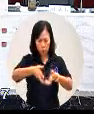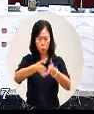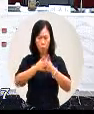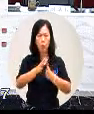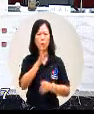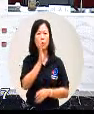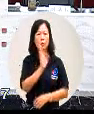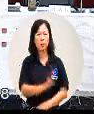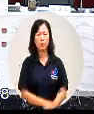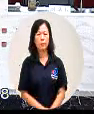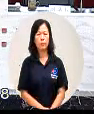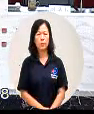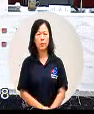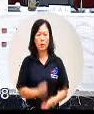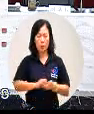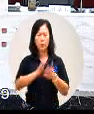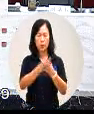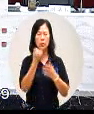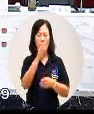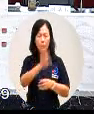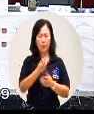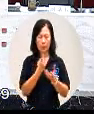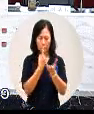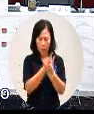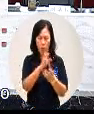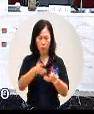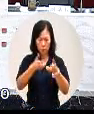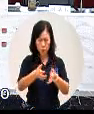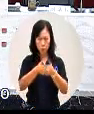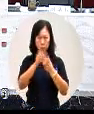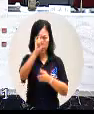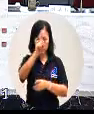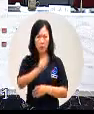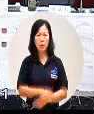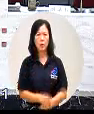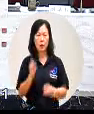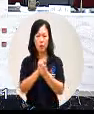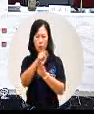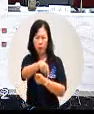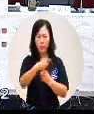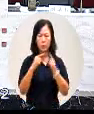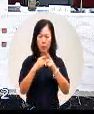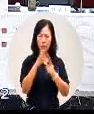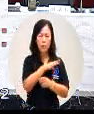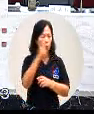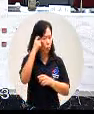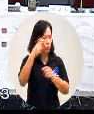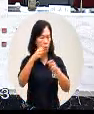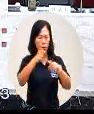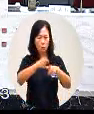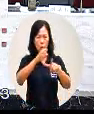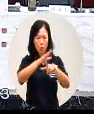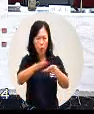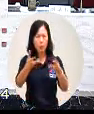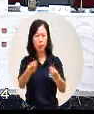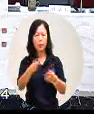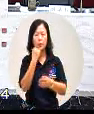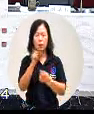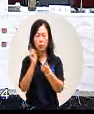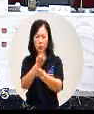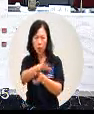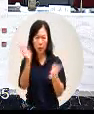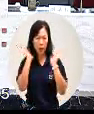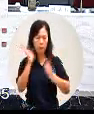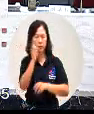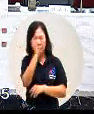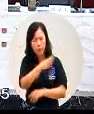啦，这必须要搞在入重点。这是咩？无你对遐讲，对遐百姓嘛无公平啊，对囡仔嘛无公道啊，对不对？是不